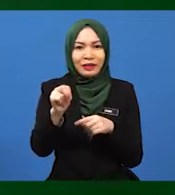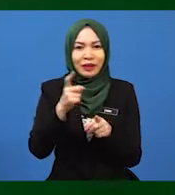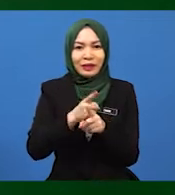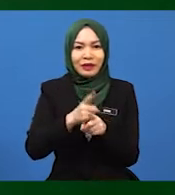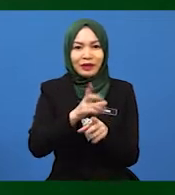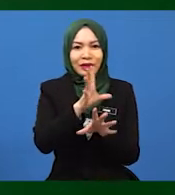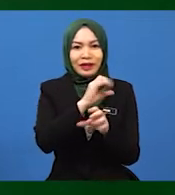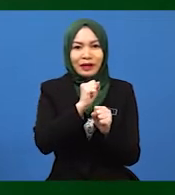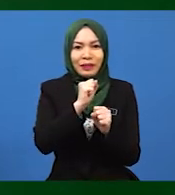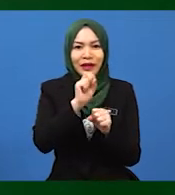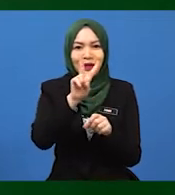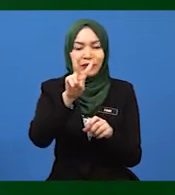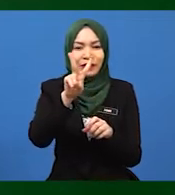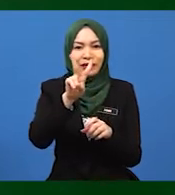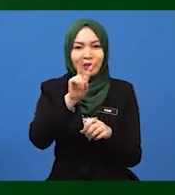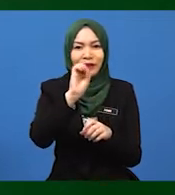2 bintang.